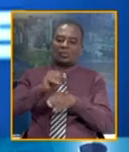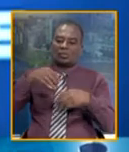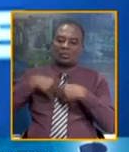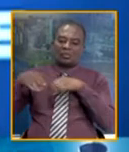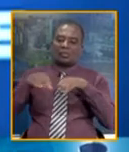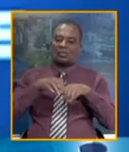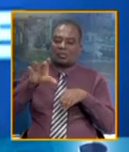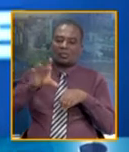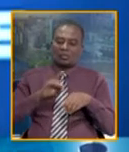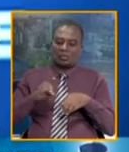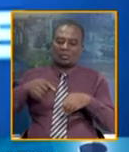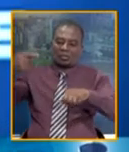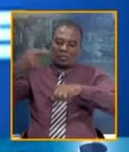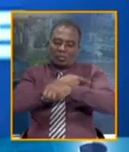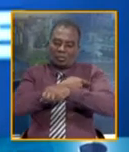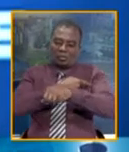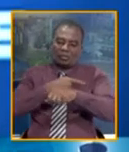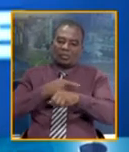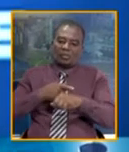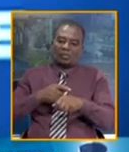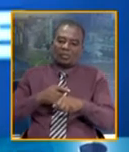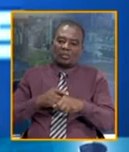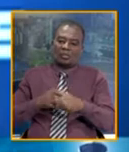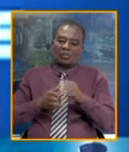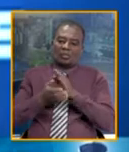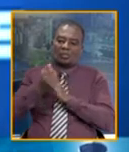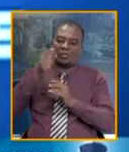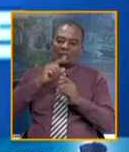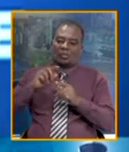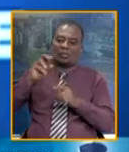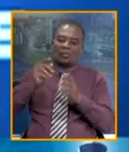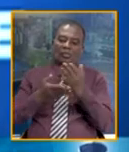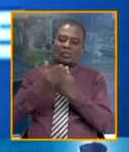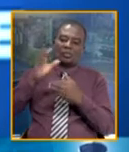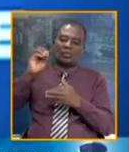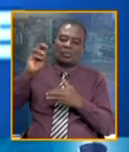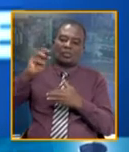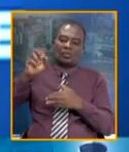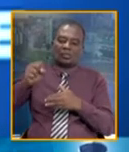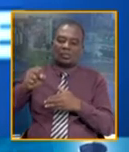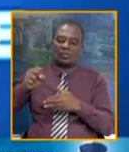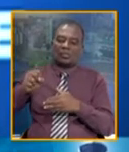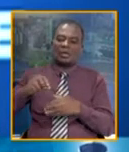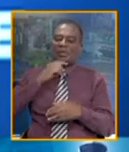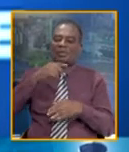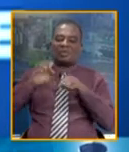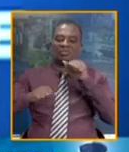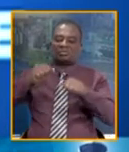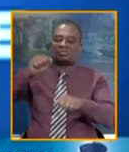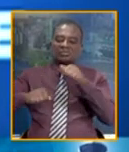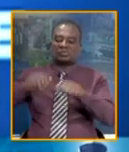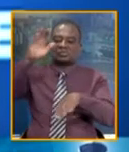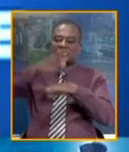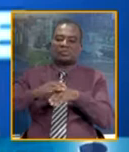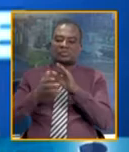vaccins sûrs et efficaces, préqualifié par l'OMS. Donc, il n'y a pas de doute sur la qualité des